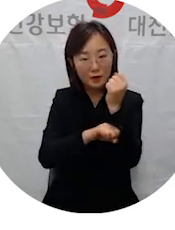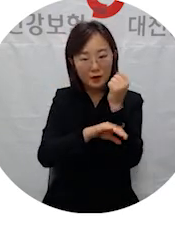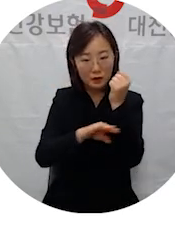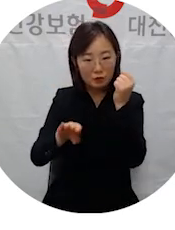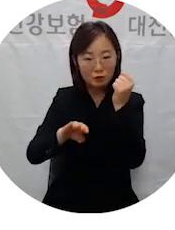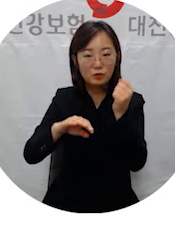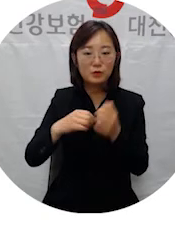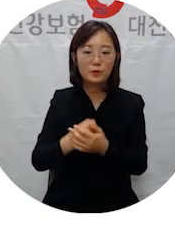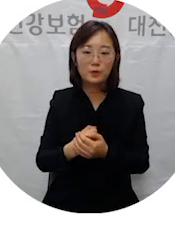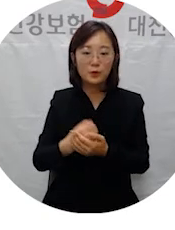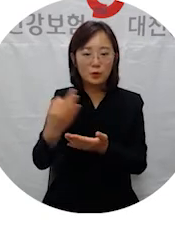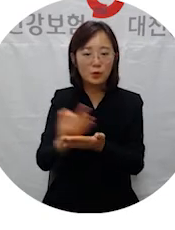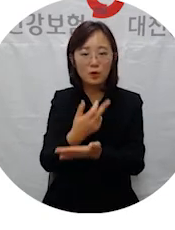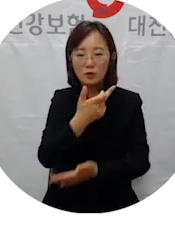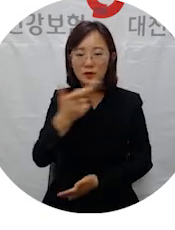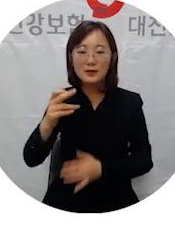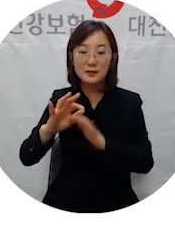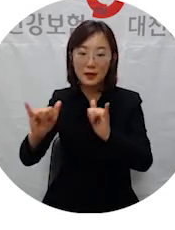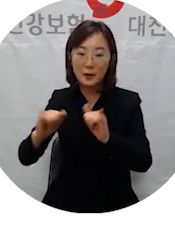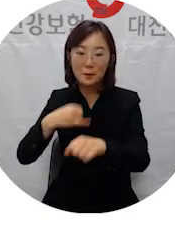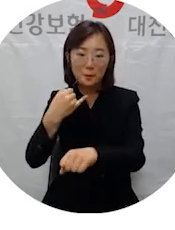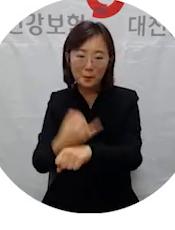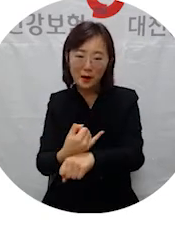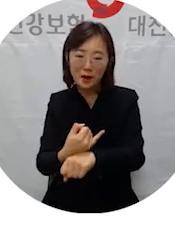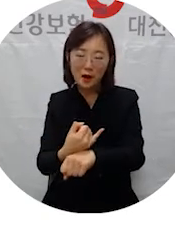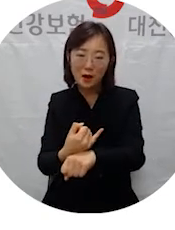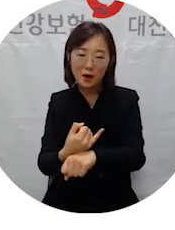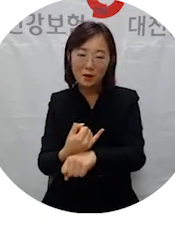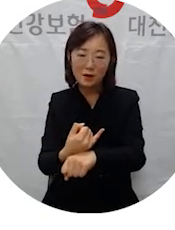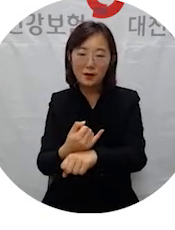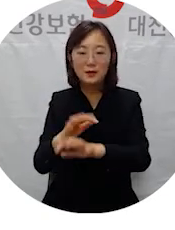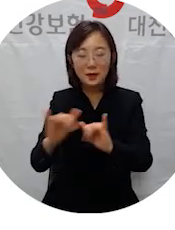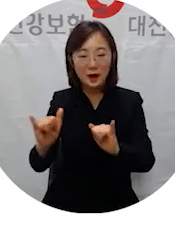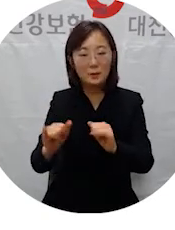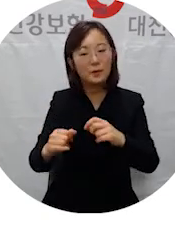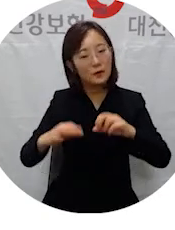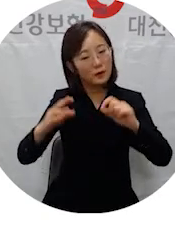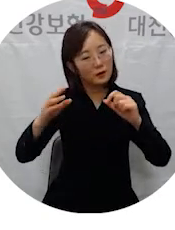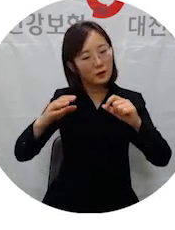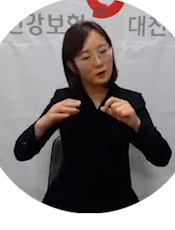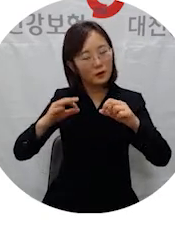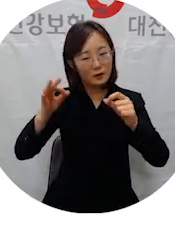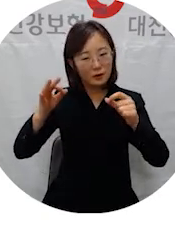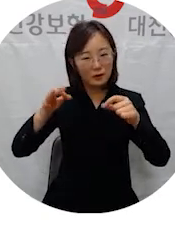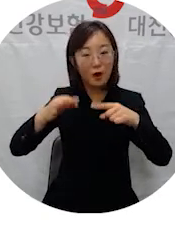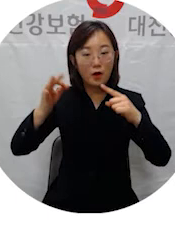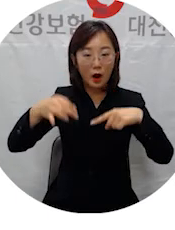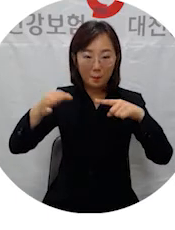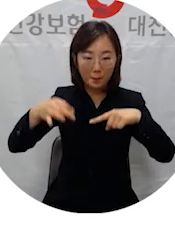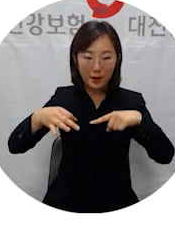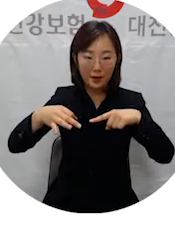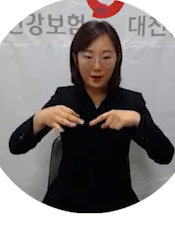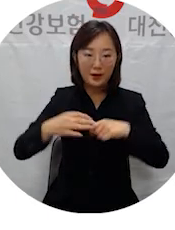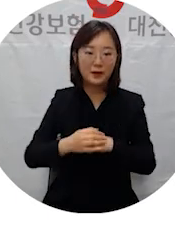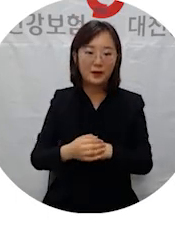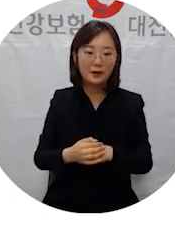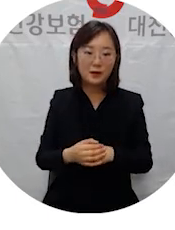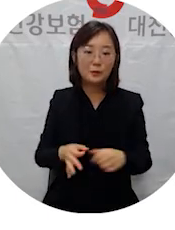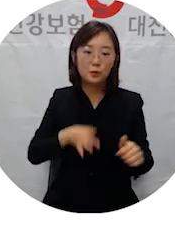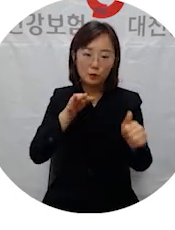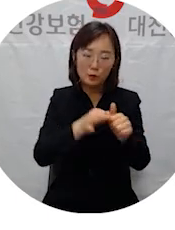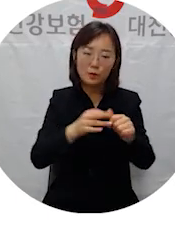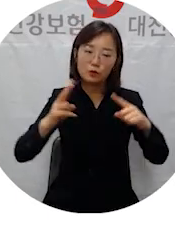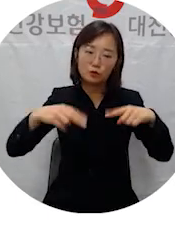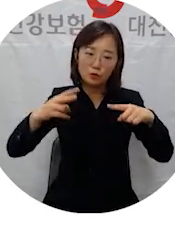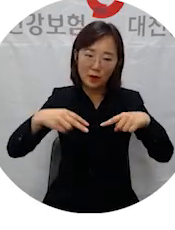비해 10배가량, 급여 혜택은 2배 정도 되는 부분으로 각각 수준별로 보면 하위 부문은 보험료